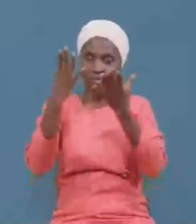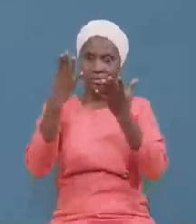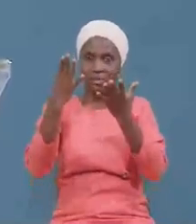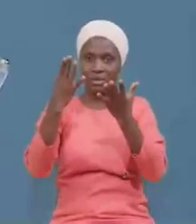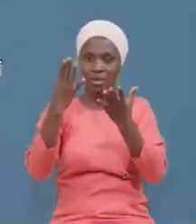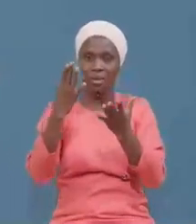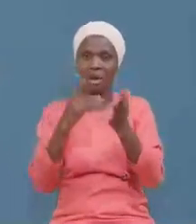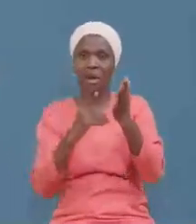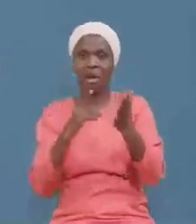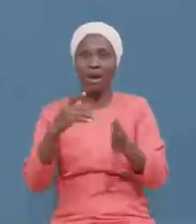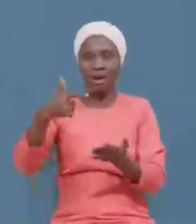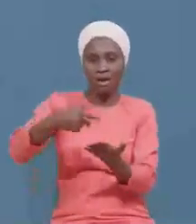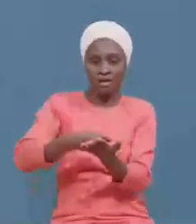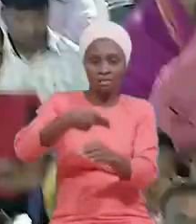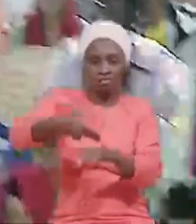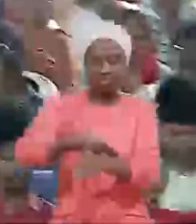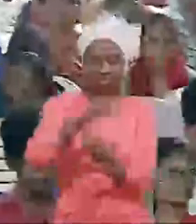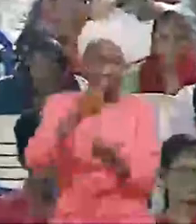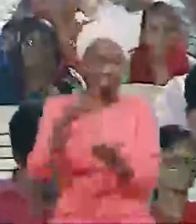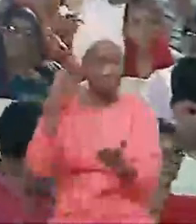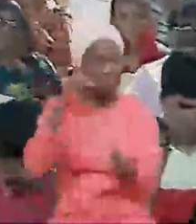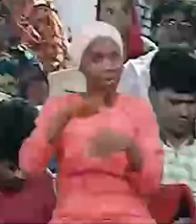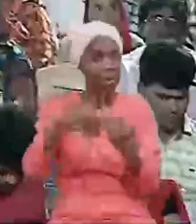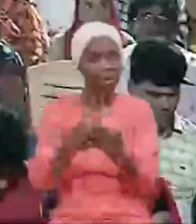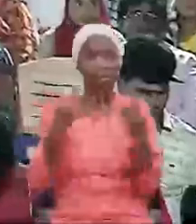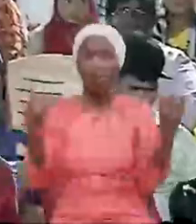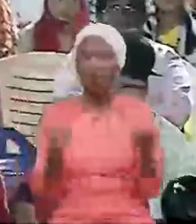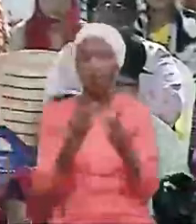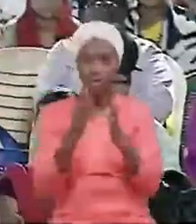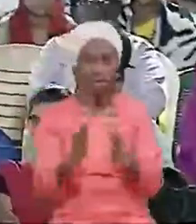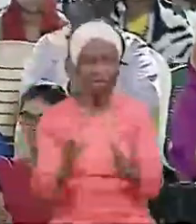Il est l'agneau sacrificiel pour tous les pécheurs.